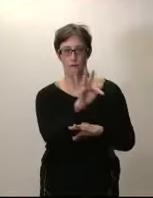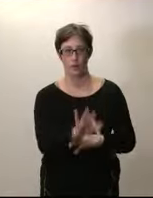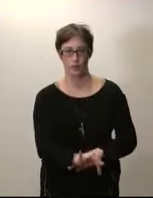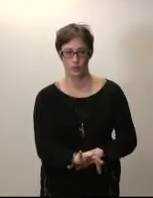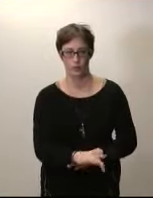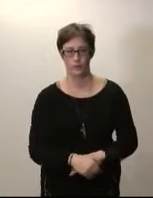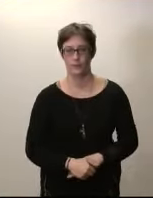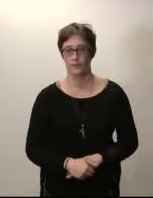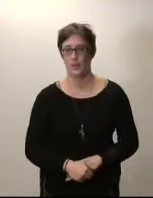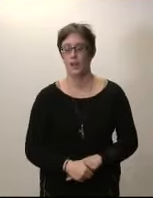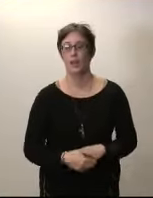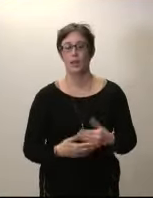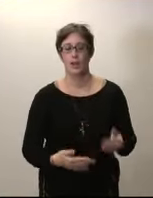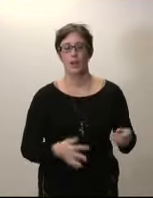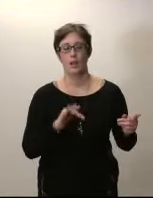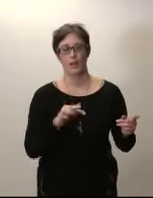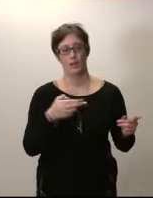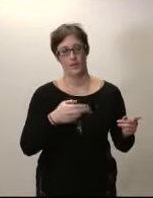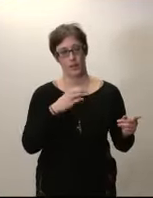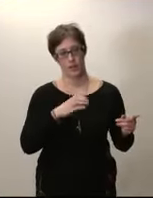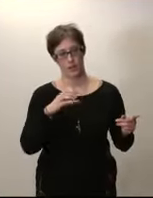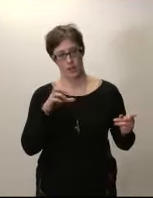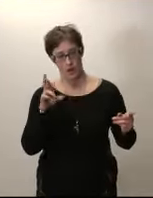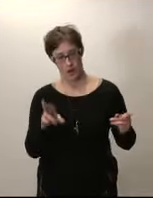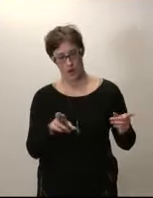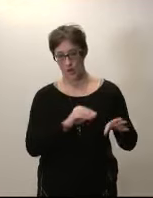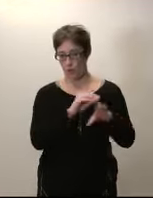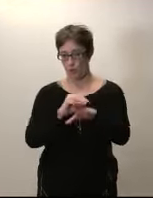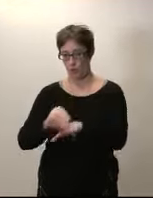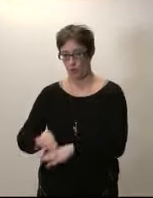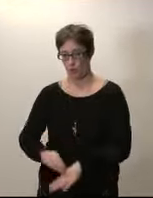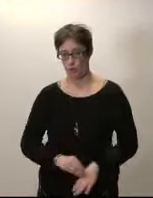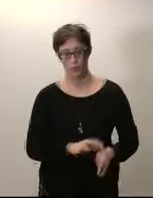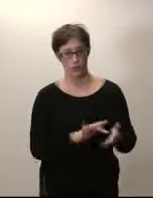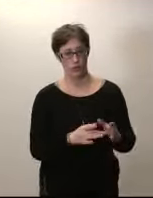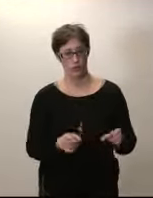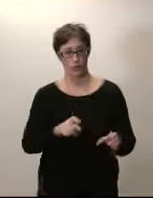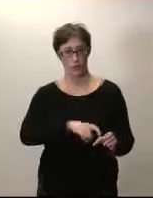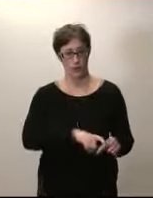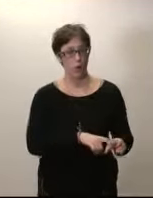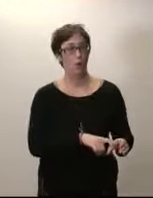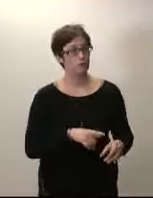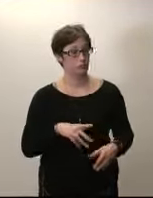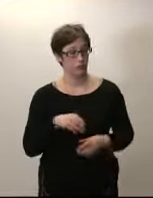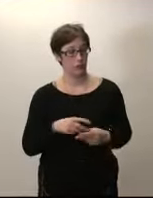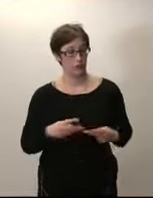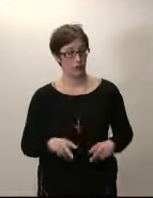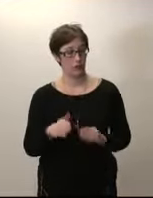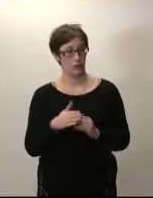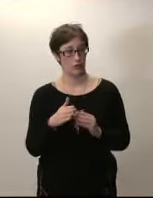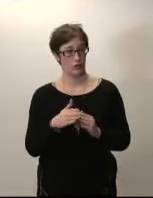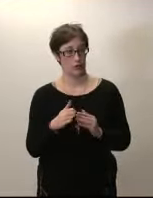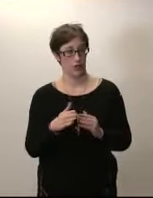La FNCCR recommande à ses adhérents, dont la ville de Thionville fait partie, de conclure une convention